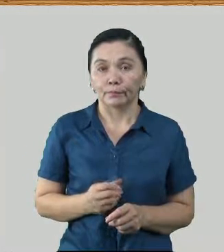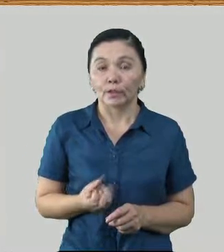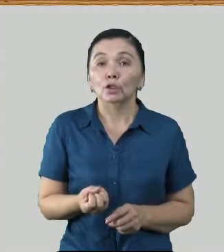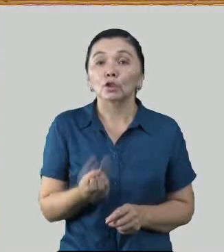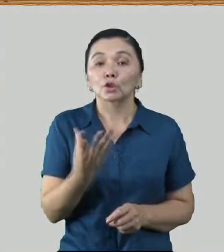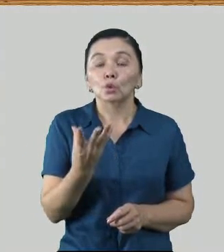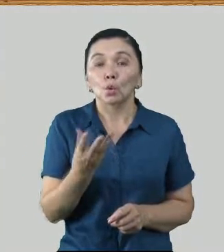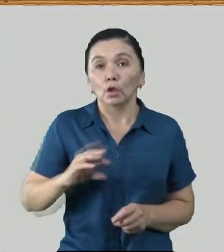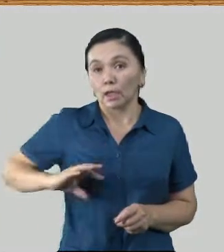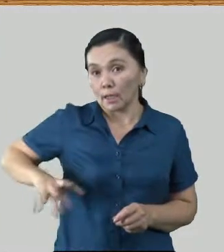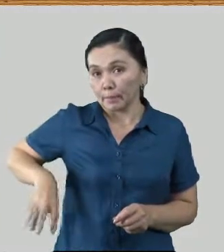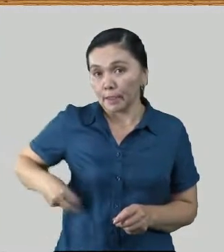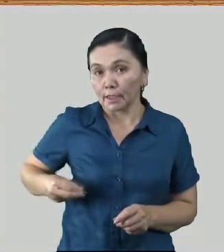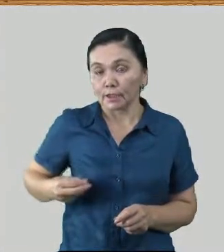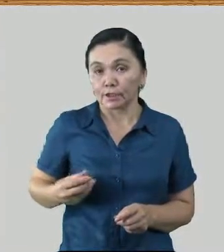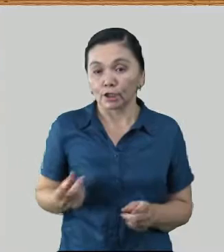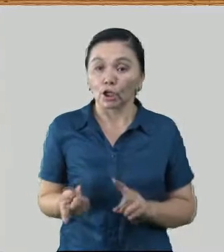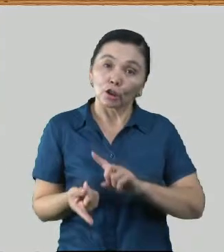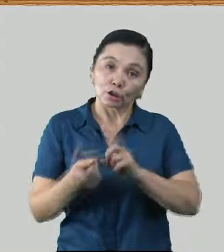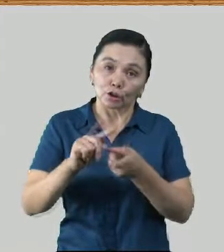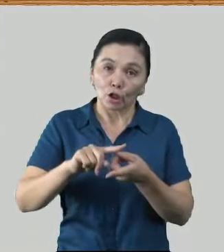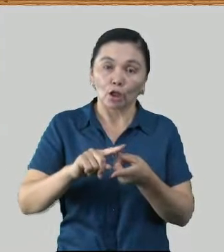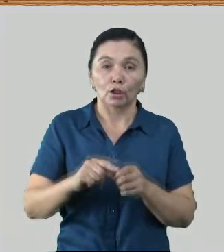Сколько белочек стало?